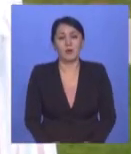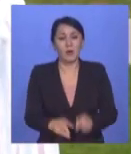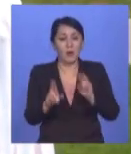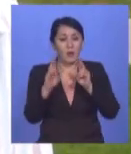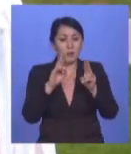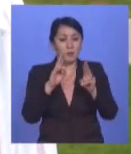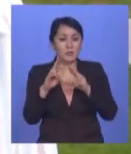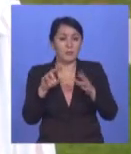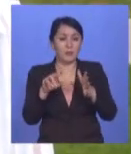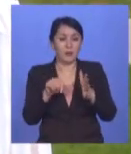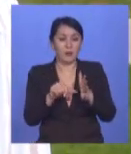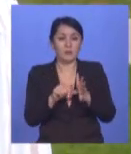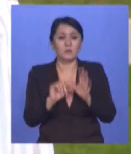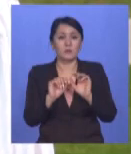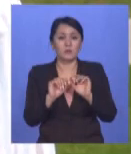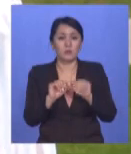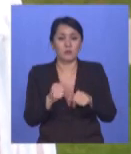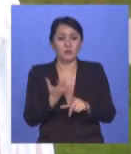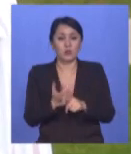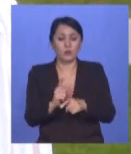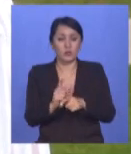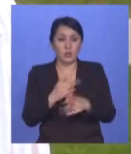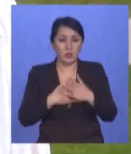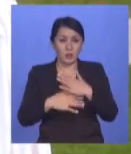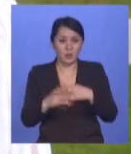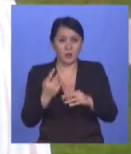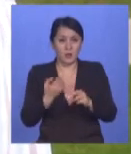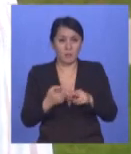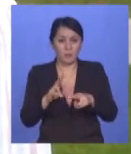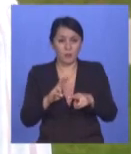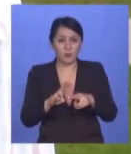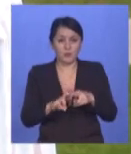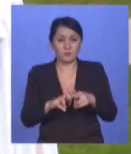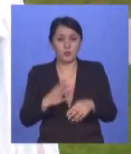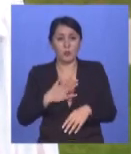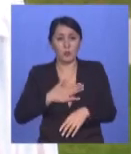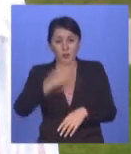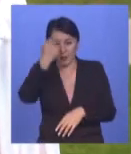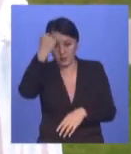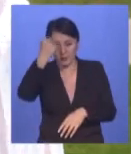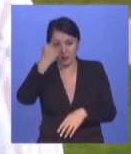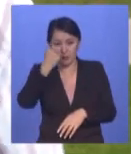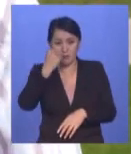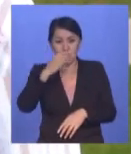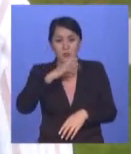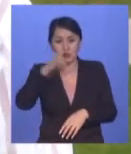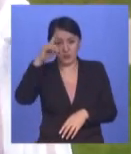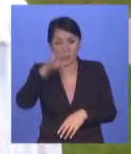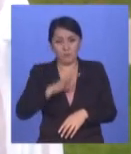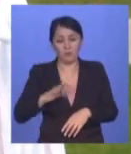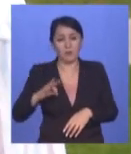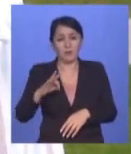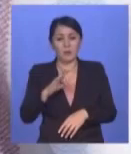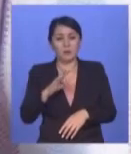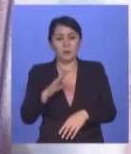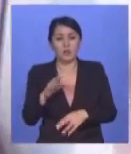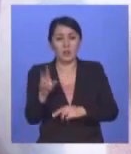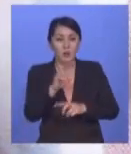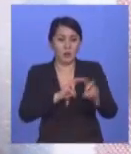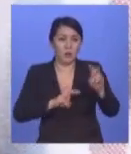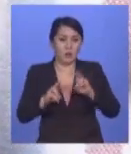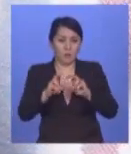Семинарға қатысу мүмкіндігіне ие болғаным үшін қуаныштымын. Сондықтан алдымен өз алғысымды Солтүстік Қазақстан ауыл шаруашылығы ғылыми